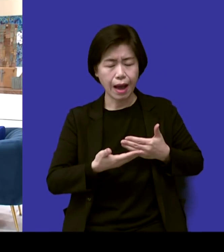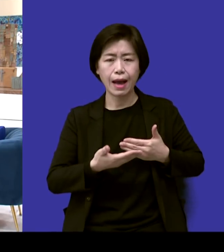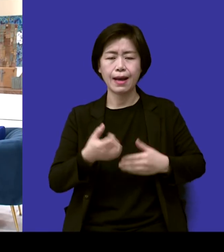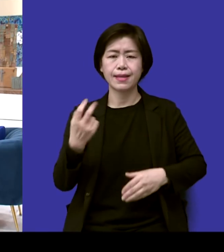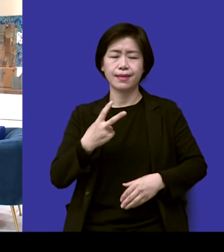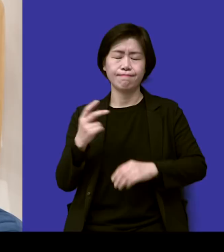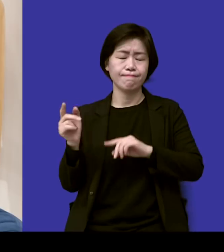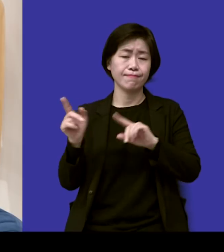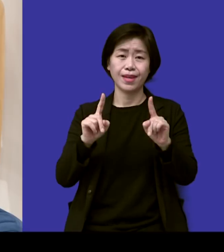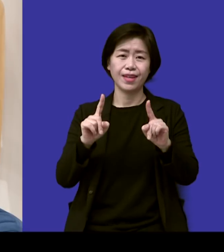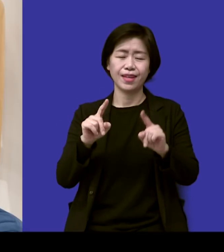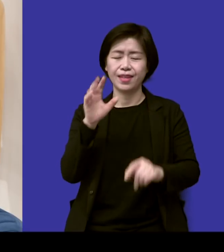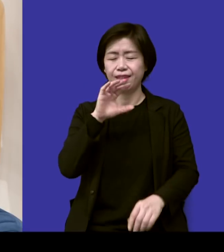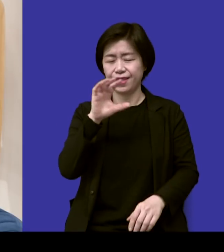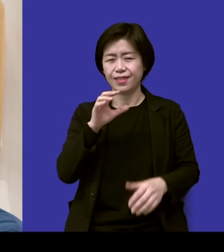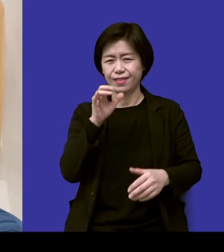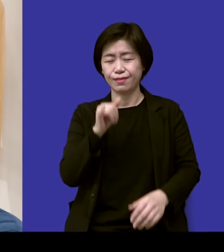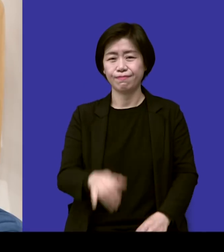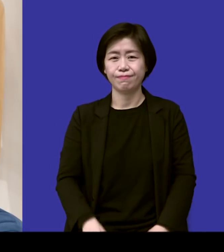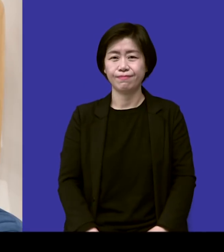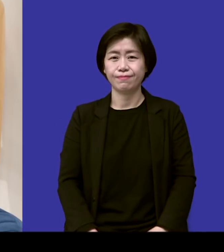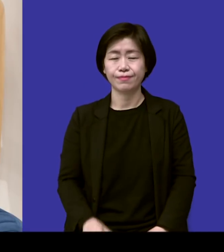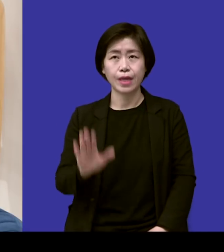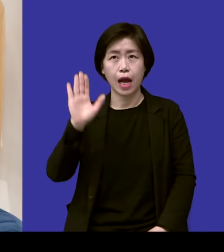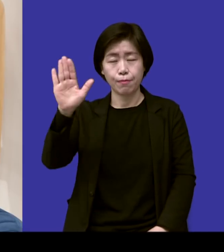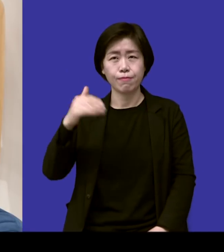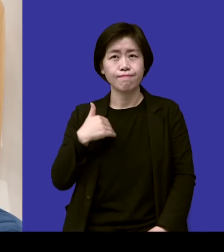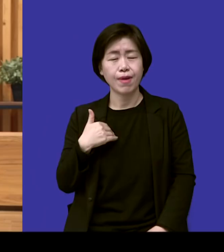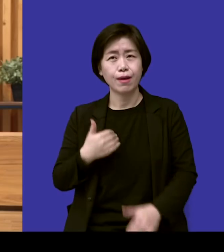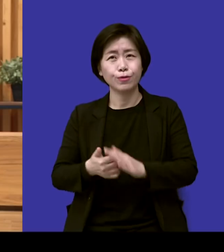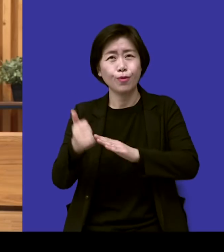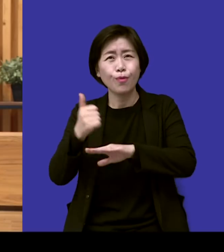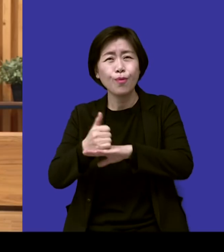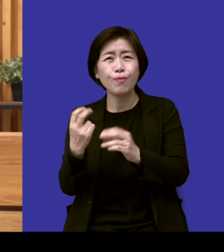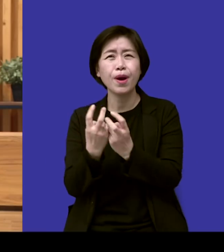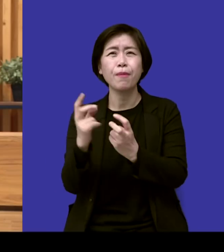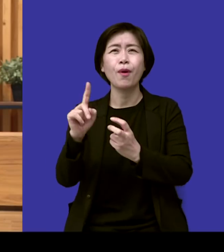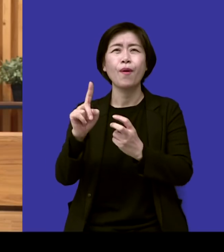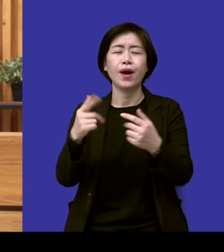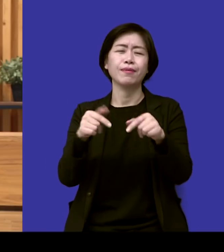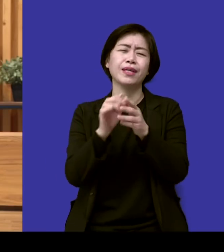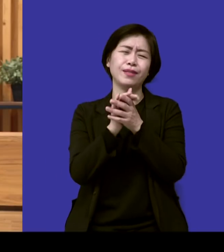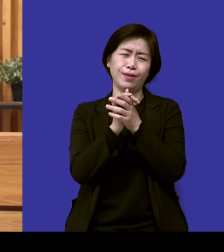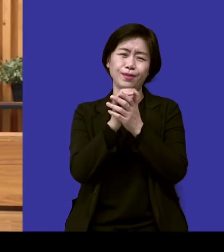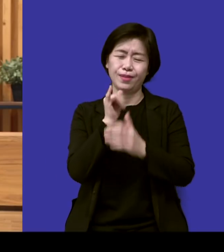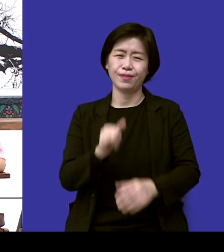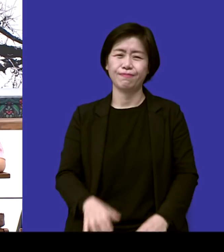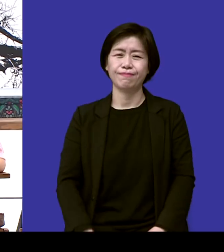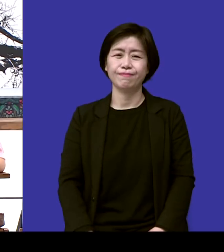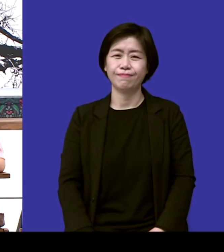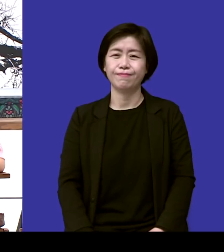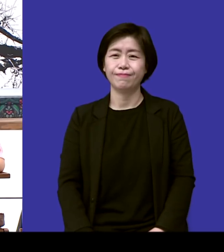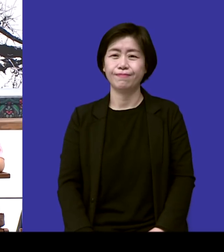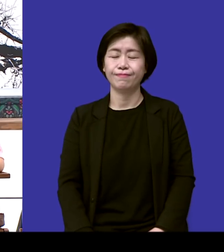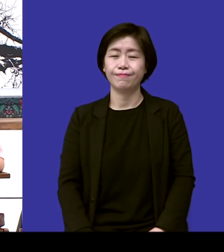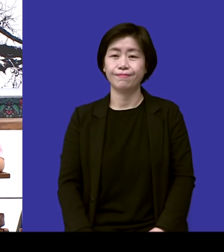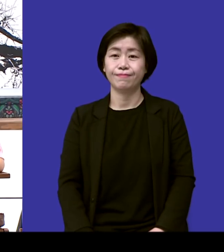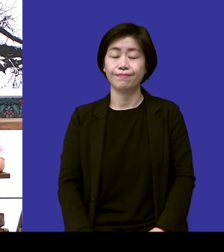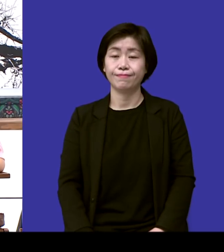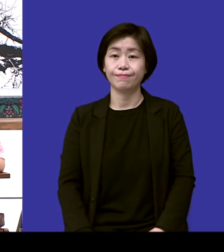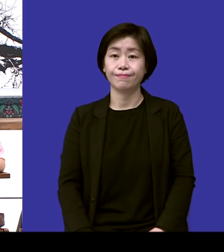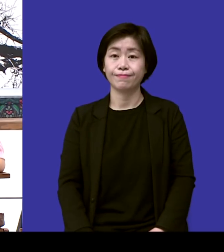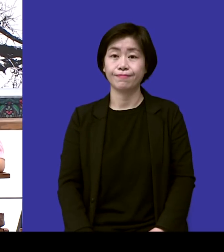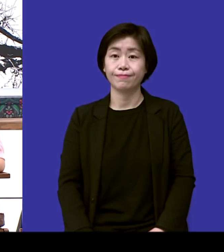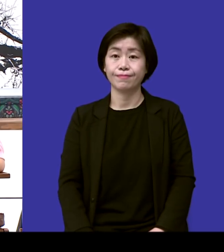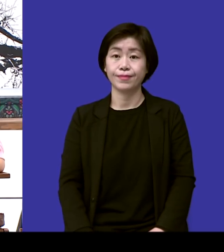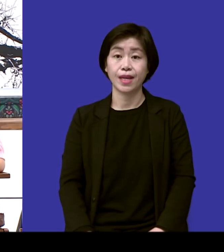연습하고 준비하고 어떻게 하면 내가 또 될까? 같이 기도하고. 아, 고생 많이 하셨구나. 네. 근데 또 제